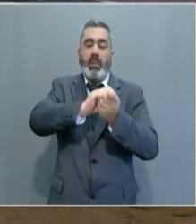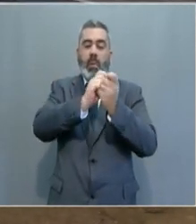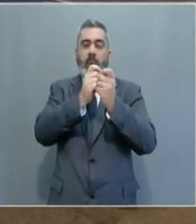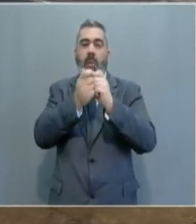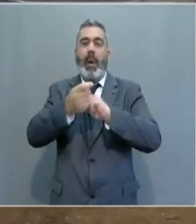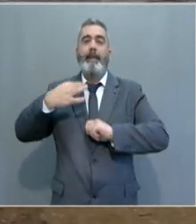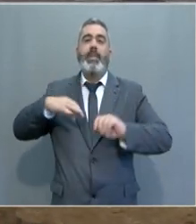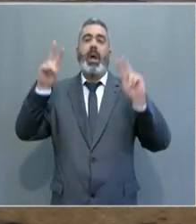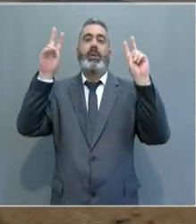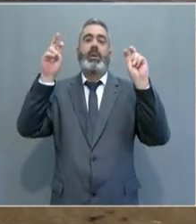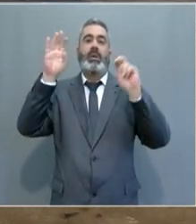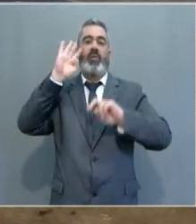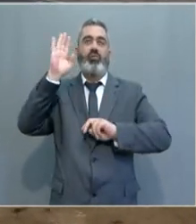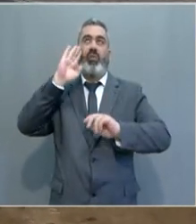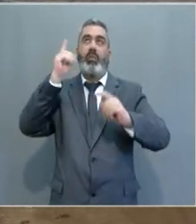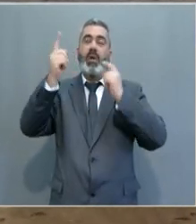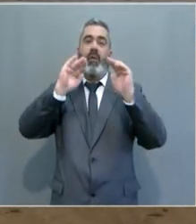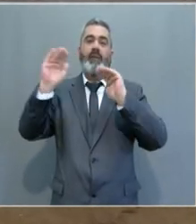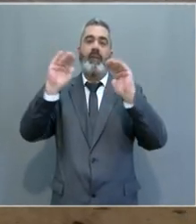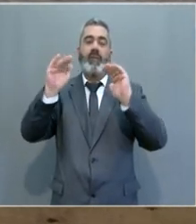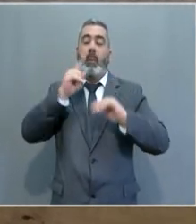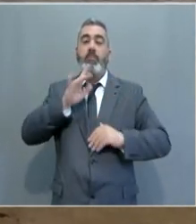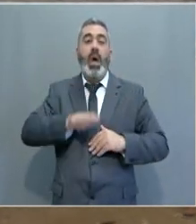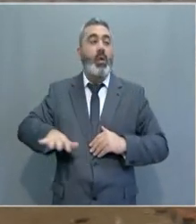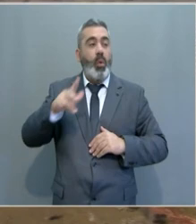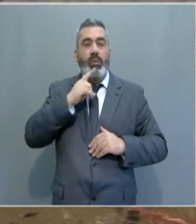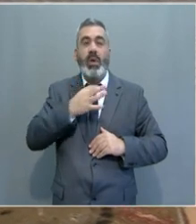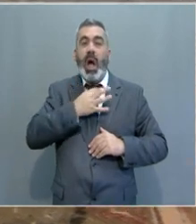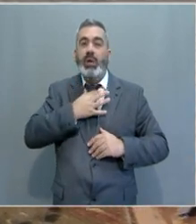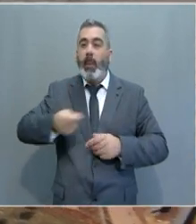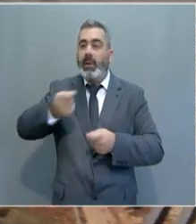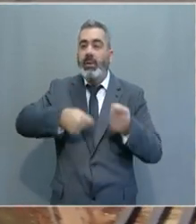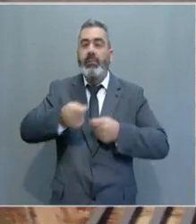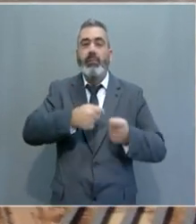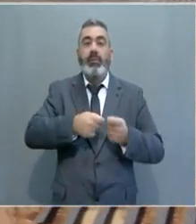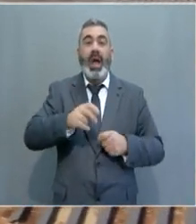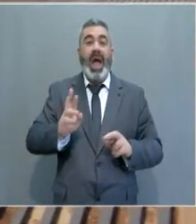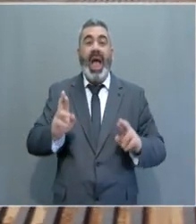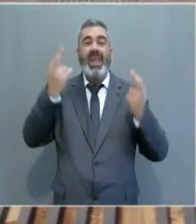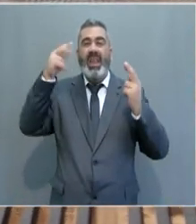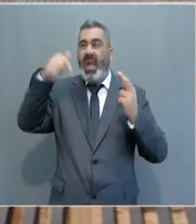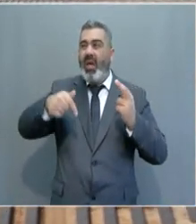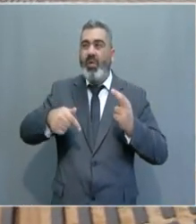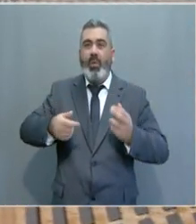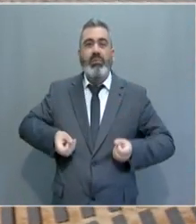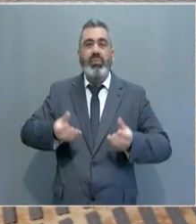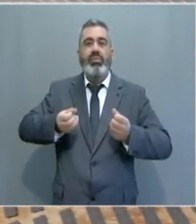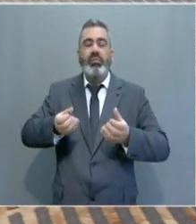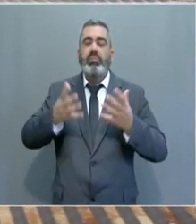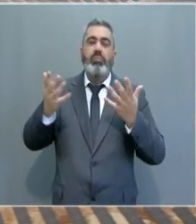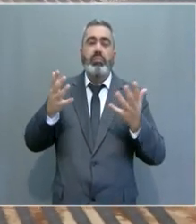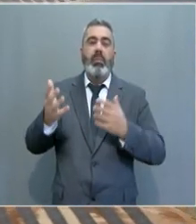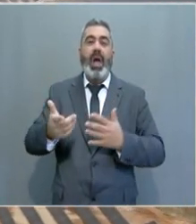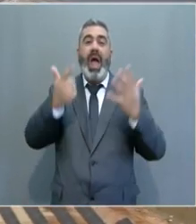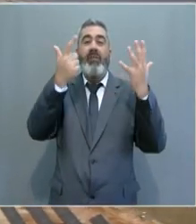τον δυναμικό μετασχηματισμό των λιγνητικών περιοχών μας. Η ενέργεια που θα παράγεται εδώ, ακούστηκε πολλές φορές, μπορεί να καλύψει την ενέργεια που